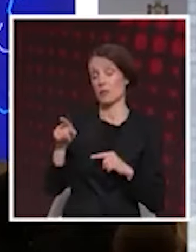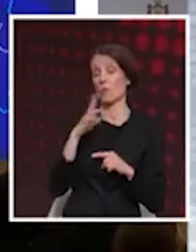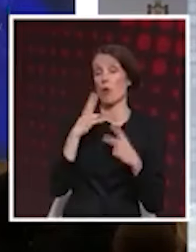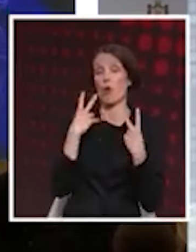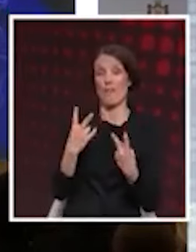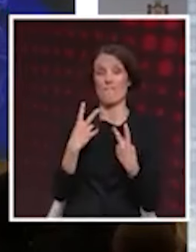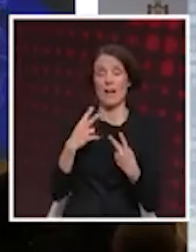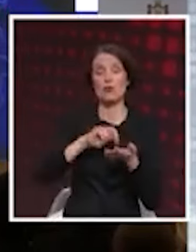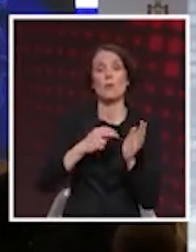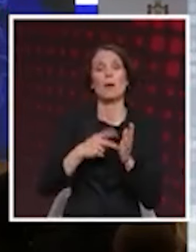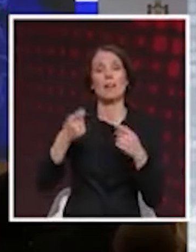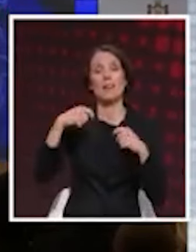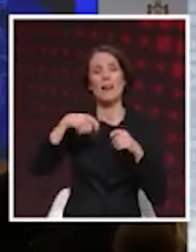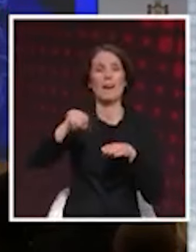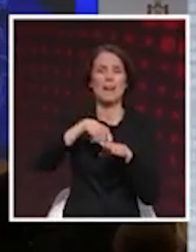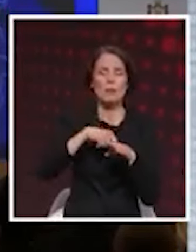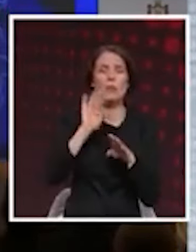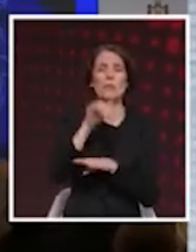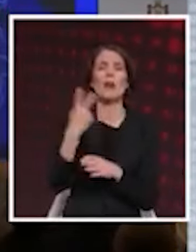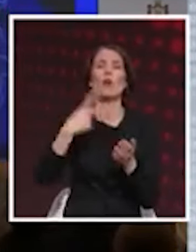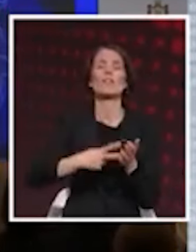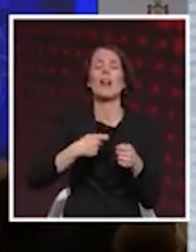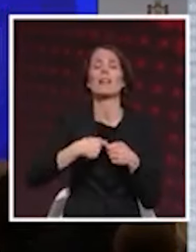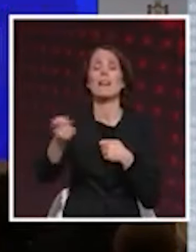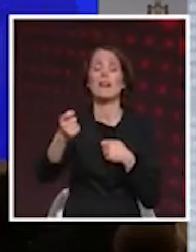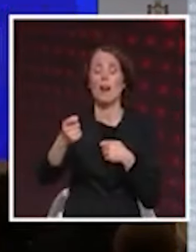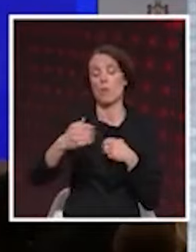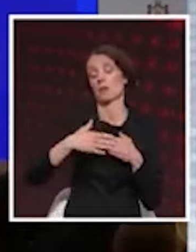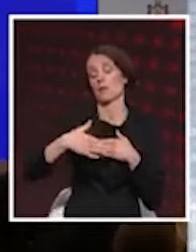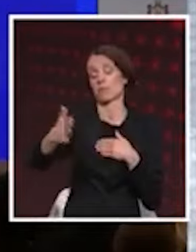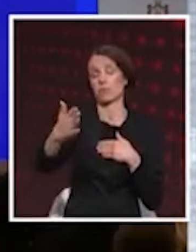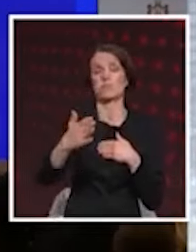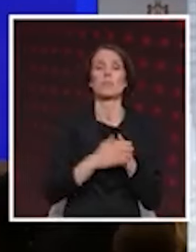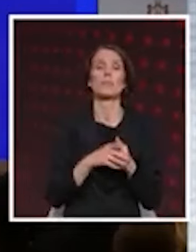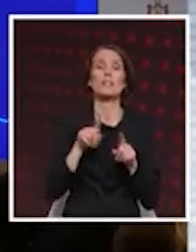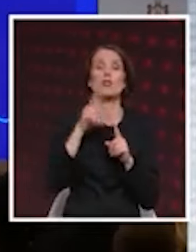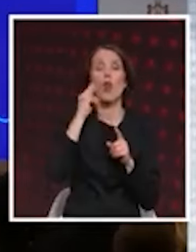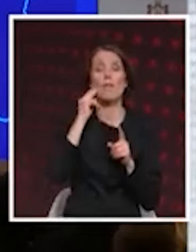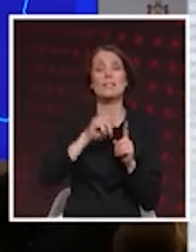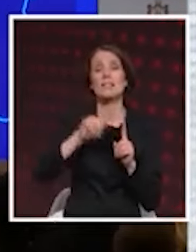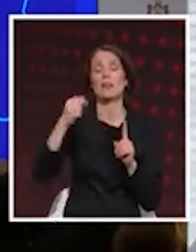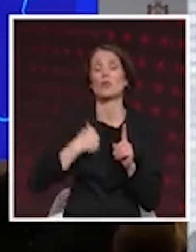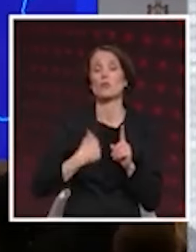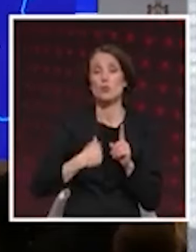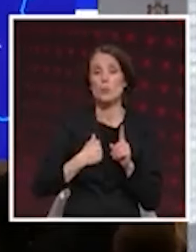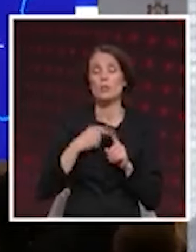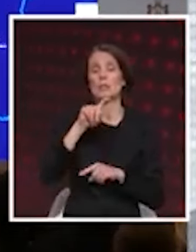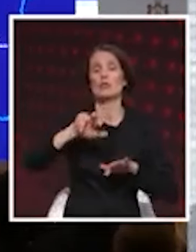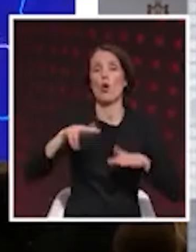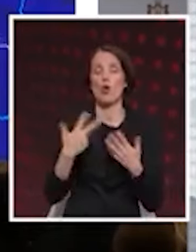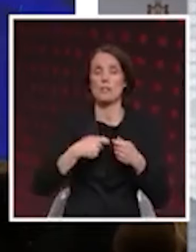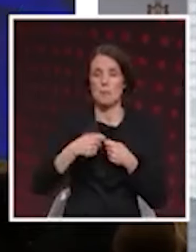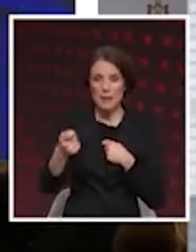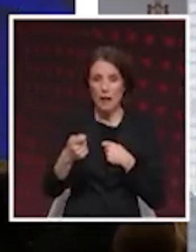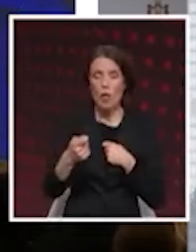dakle, planirano za izgradnju i rekonstrukciju preko 2000 kilometara. Ukupno u narodnom periodu, Novi Sad-Subotica je 108 kilometara i